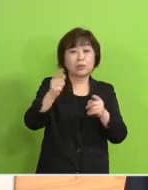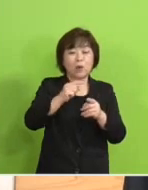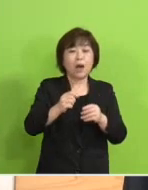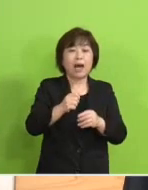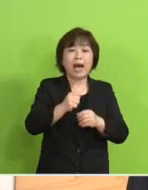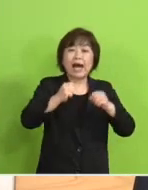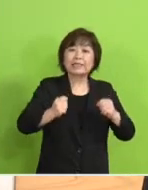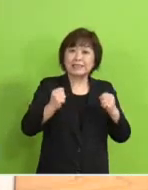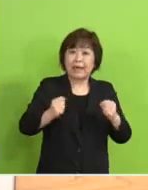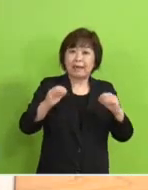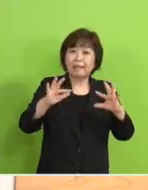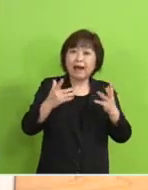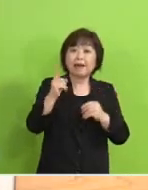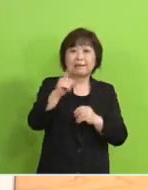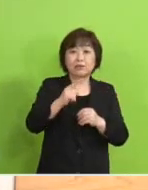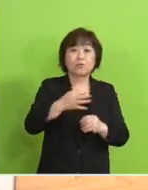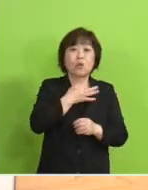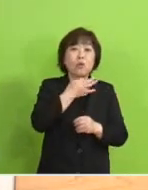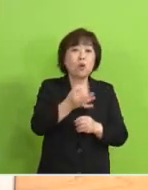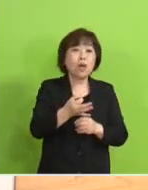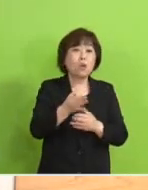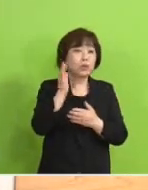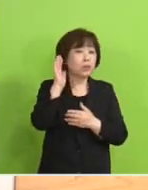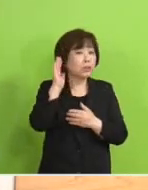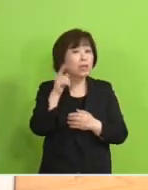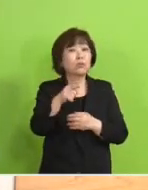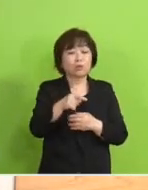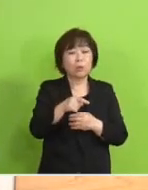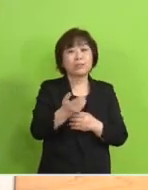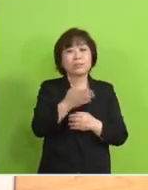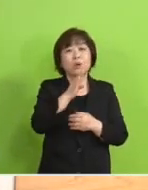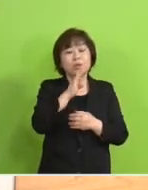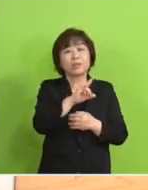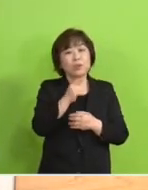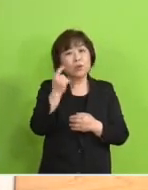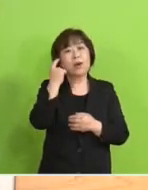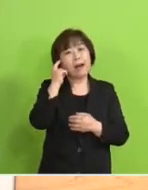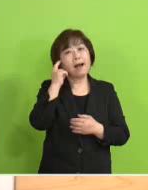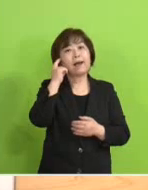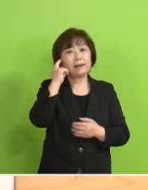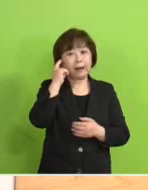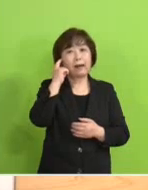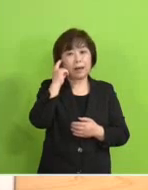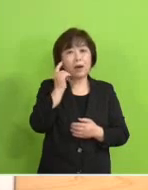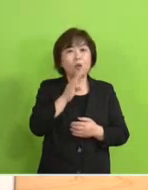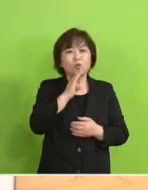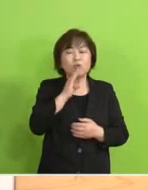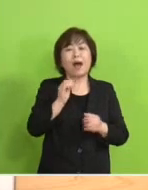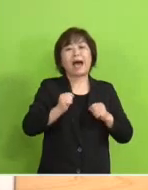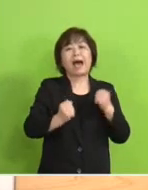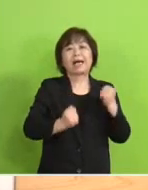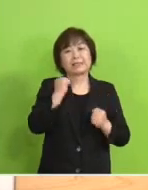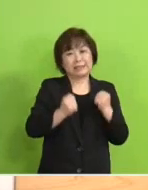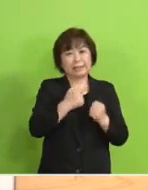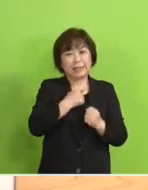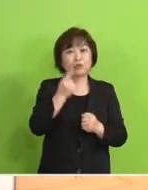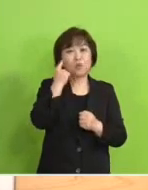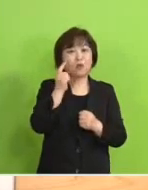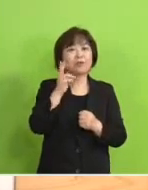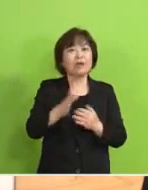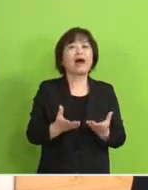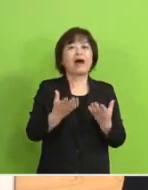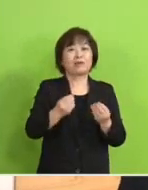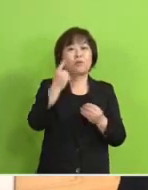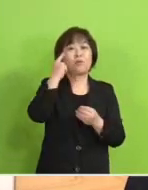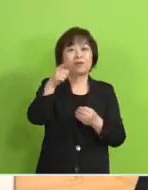れなかった方々からの声を聞いていると、皆さんやっぱりいろんなことを考えながら本当は走りたかったと思います。で